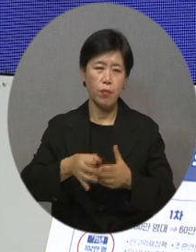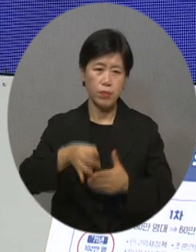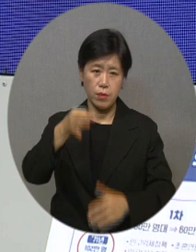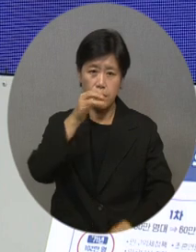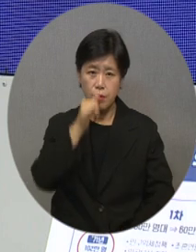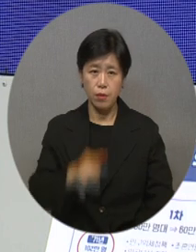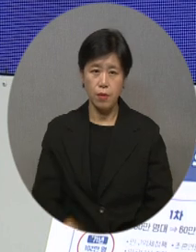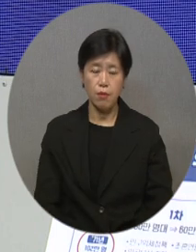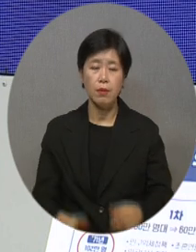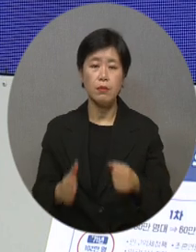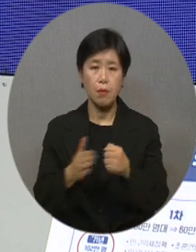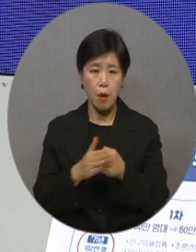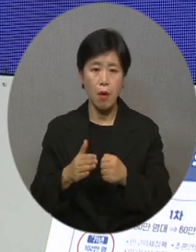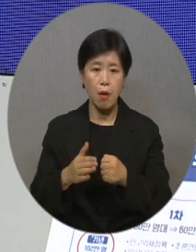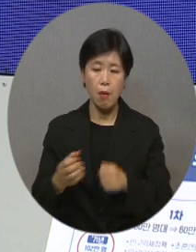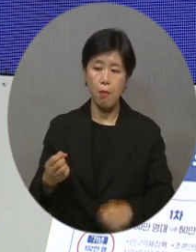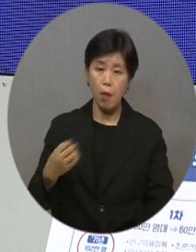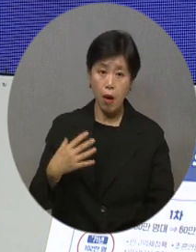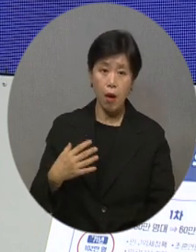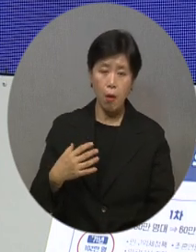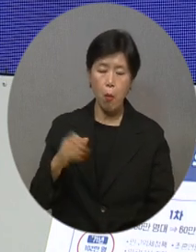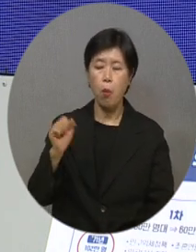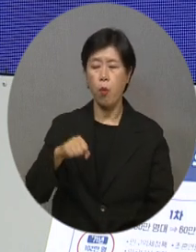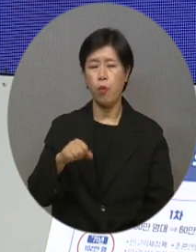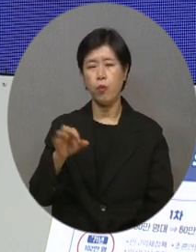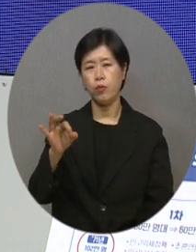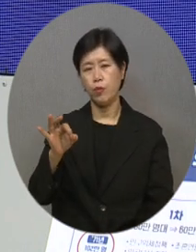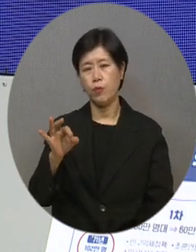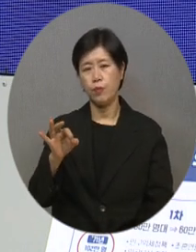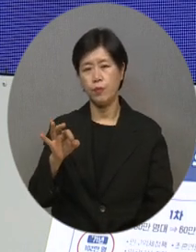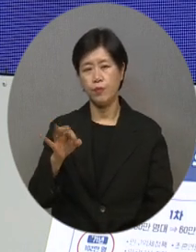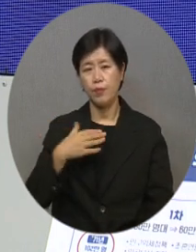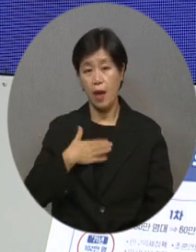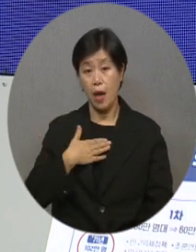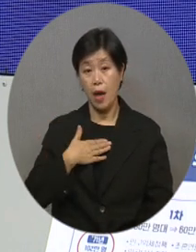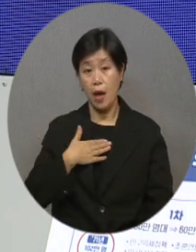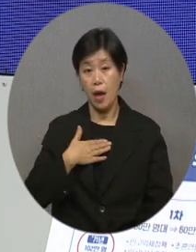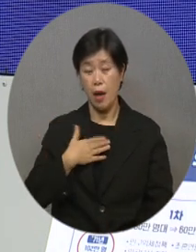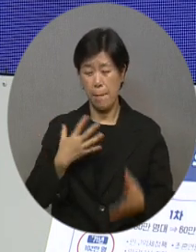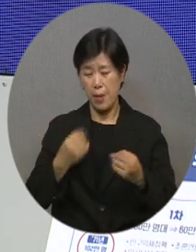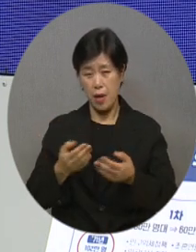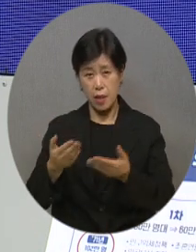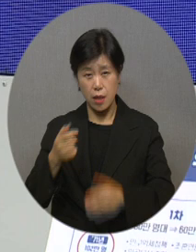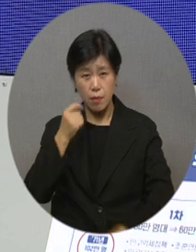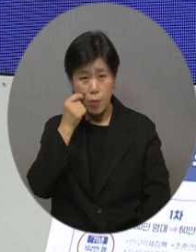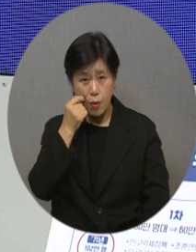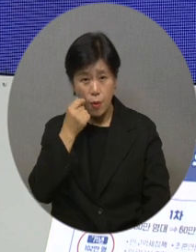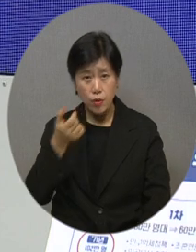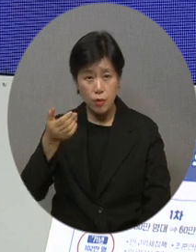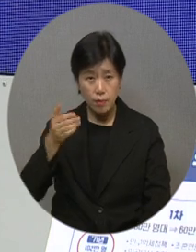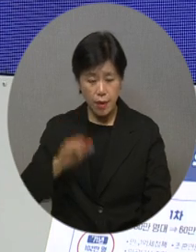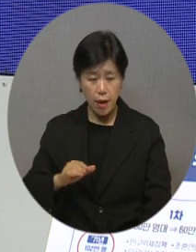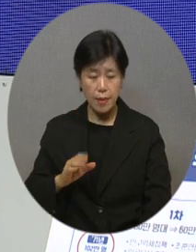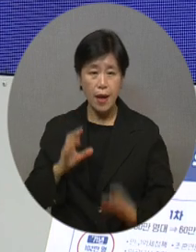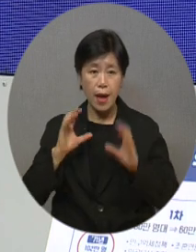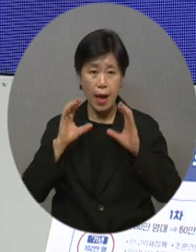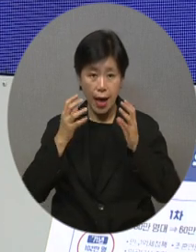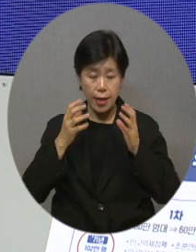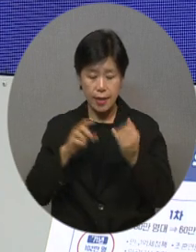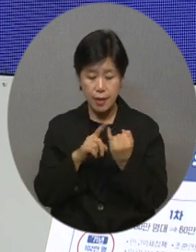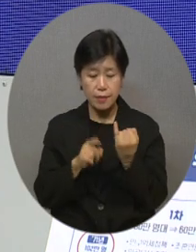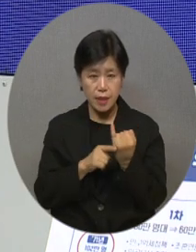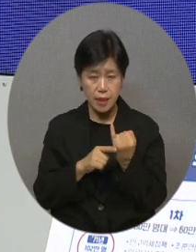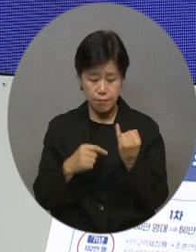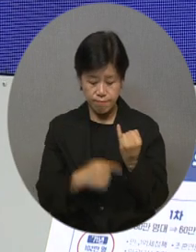저희가 그거에 대해서는 아 좋다. 그러면 이렇게 그렇게는 그 많이 들이지는 못하지만 애 하나당 100만 원씩은